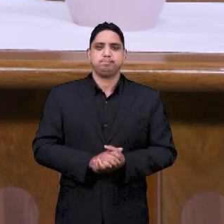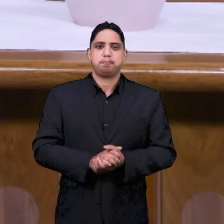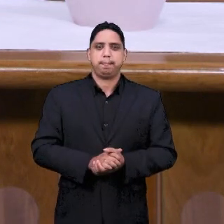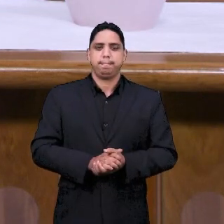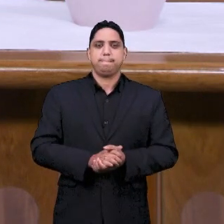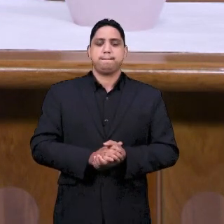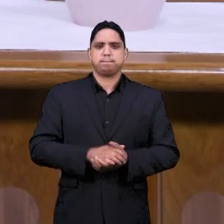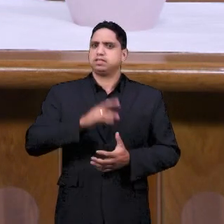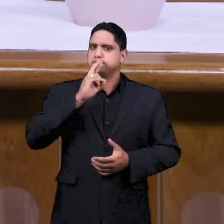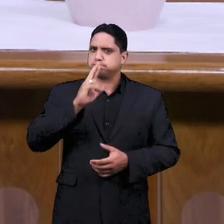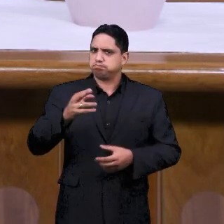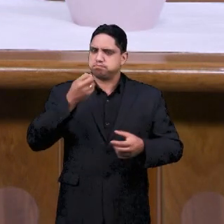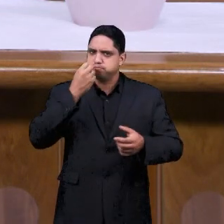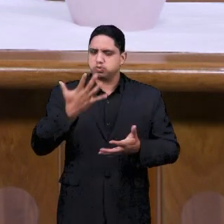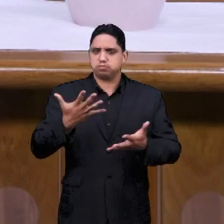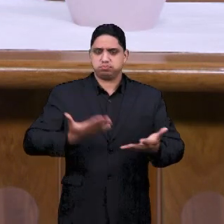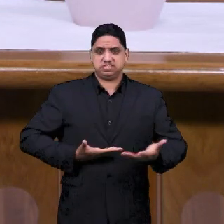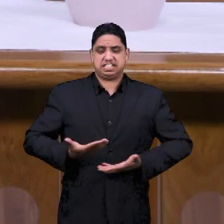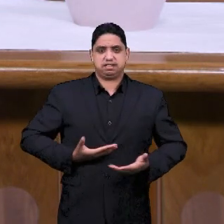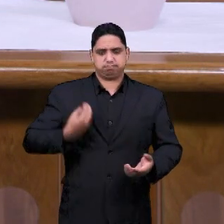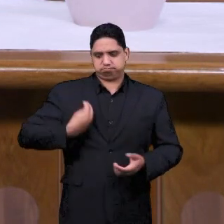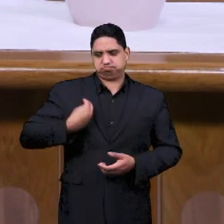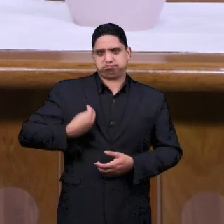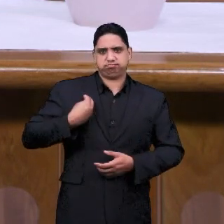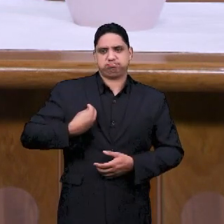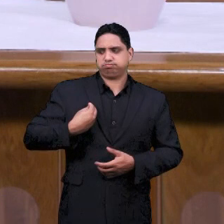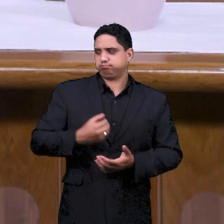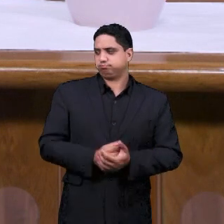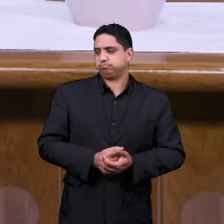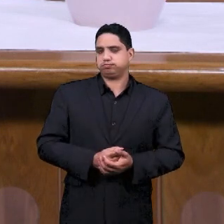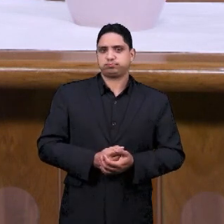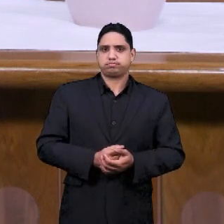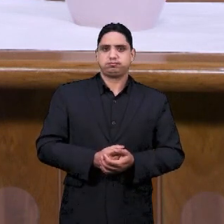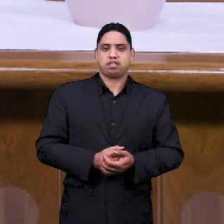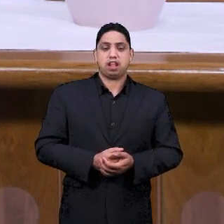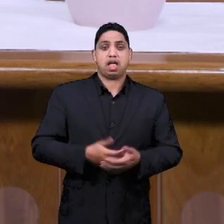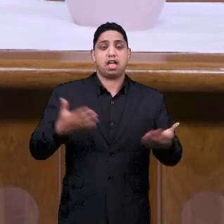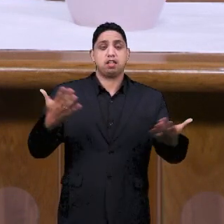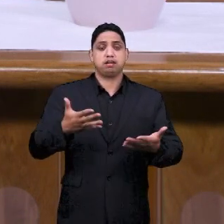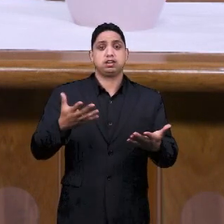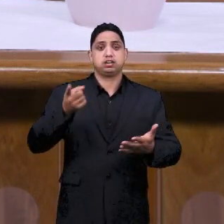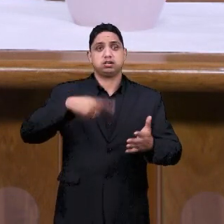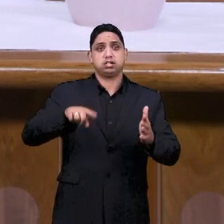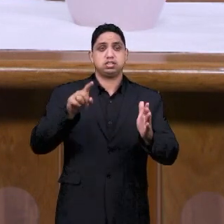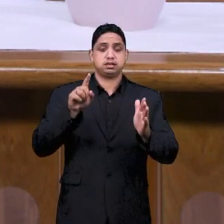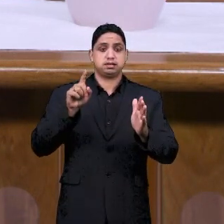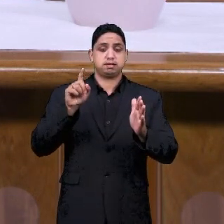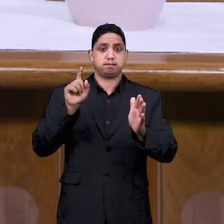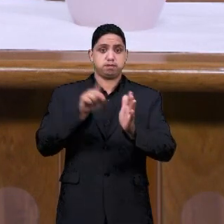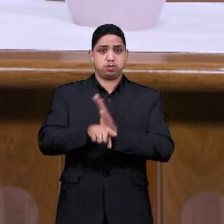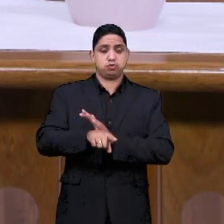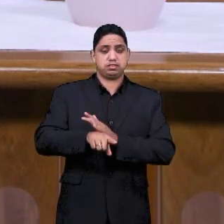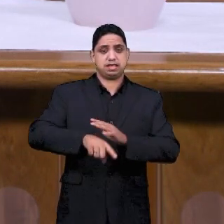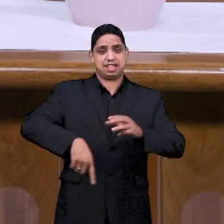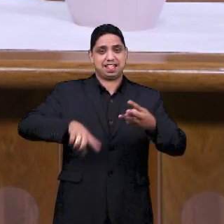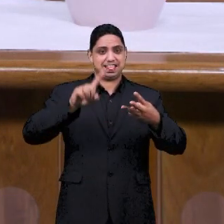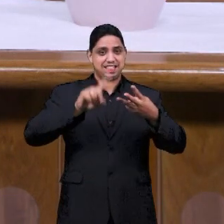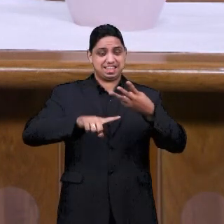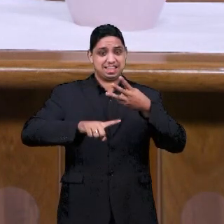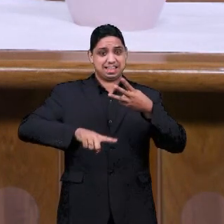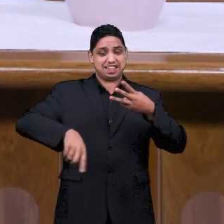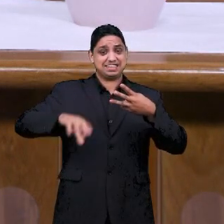par les frères qui ont participé de cette réponse à cette question. Passons maintenant à notre question 3, qui en vérité,